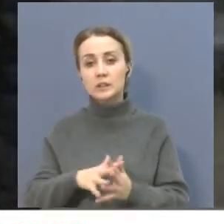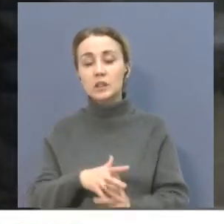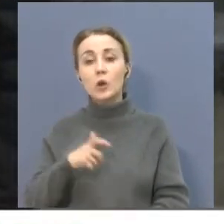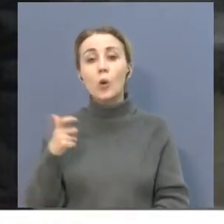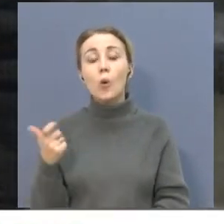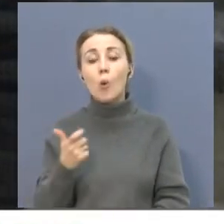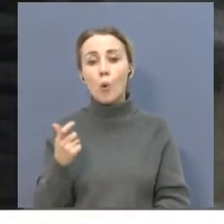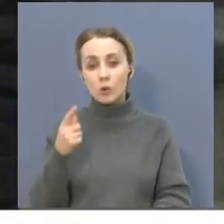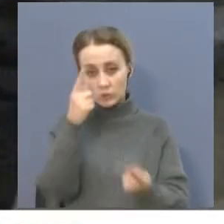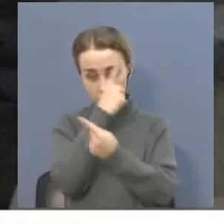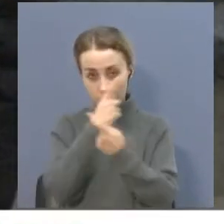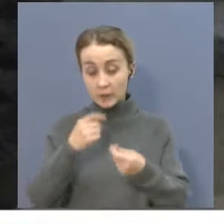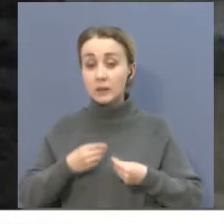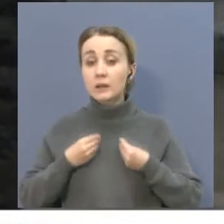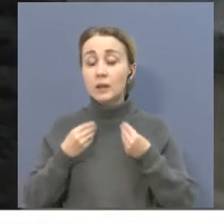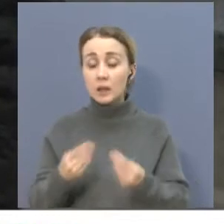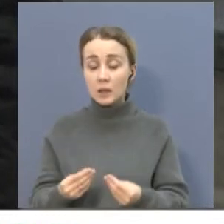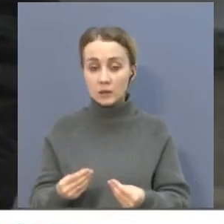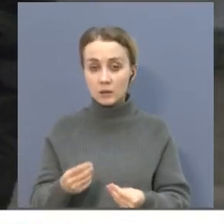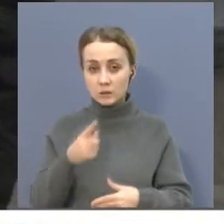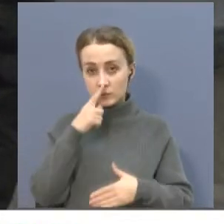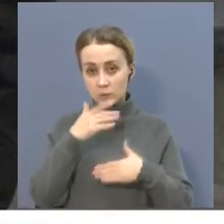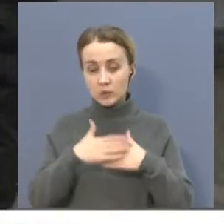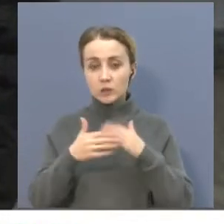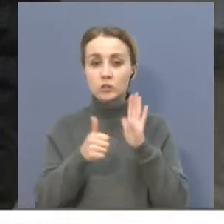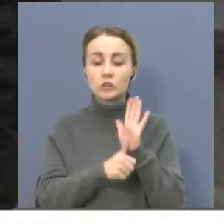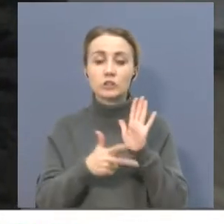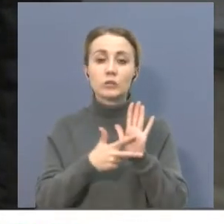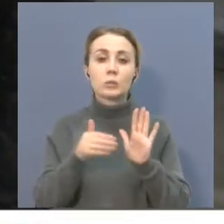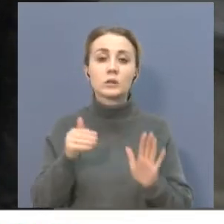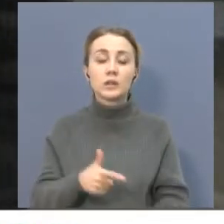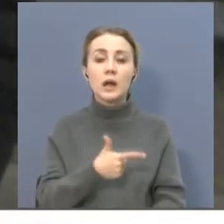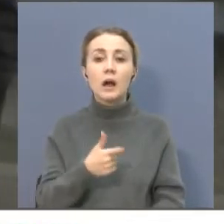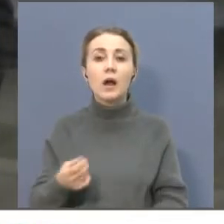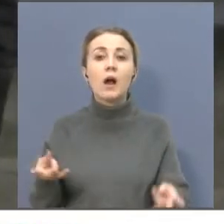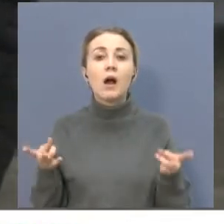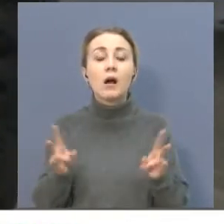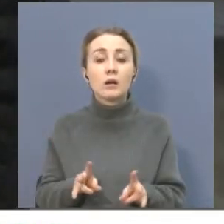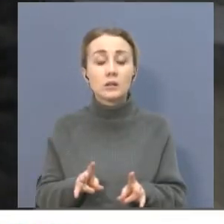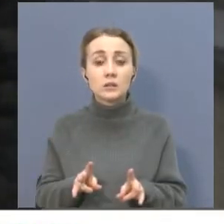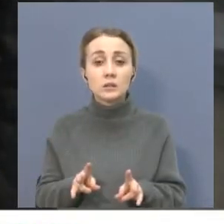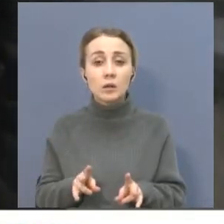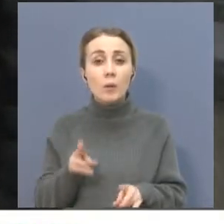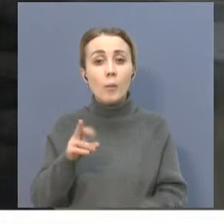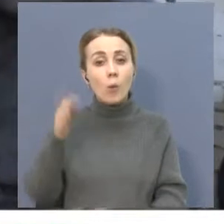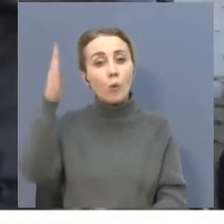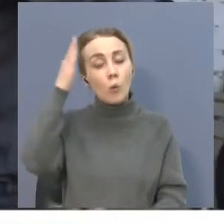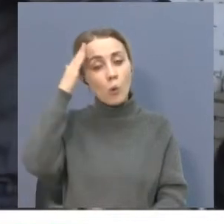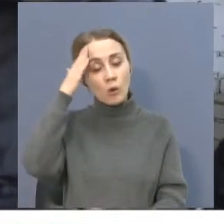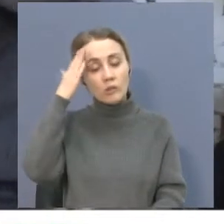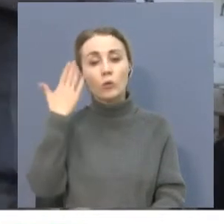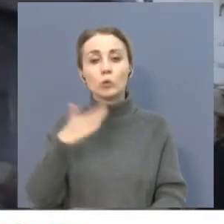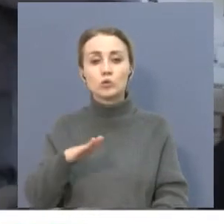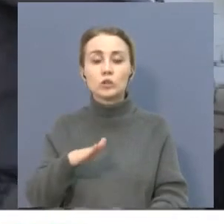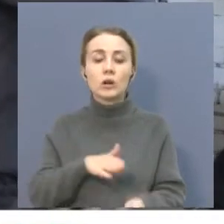Былтыр ретке келтірілмеген сәттер болған. Мораторий аяқталса жерлерді қайтарып аламыз. Аудан бойынша 8 мыңға жуық техника бар.